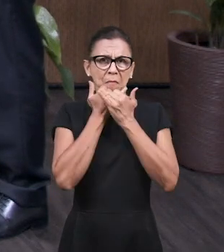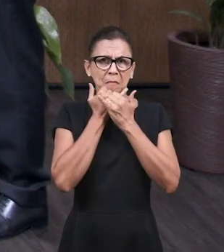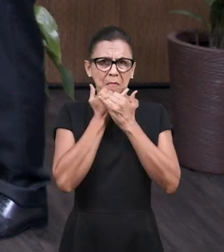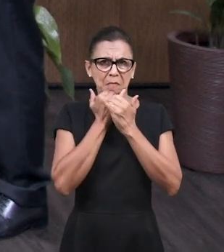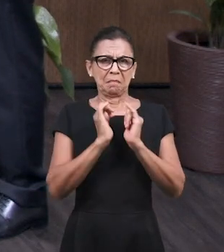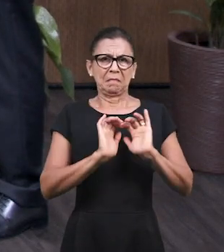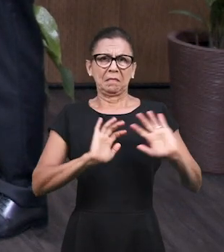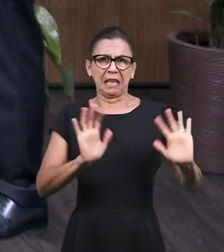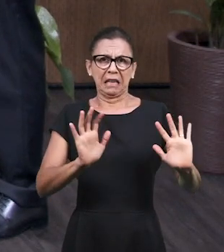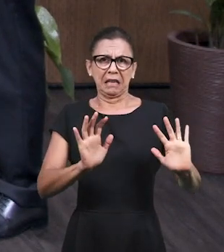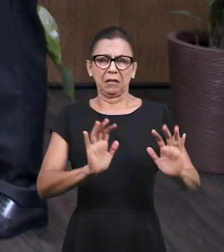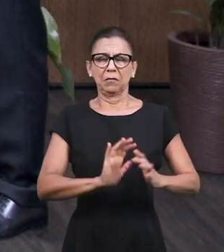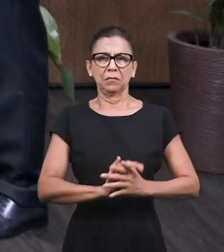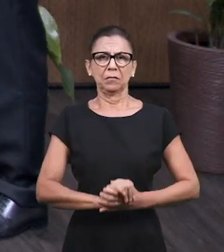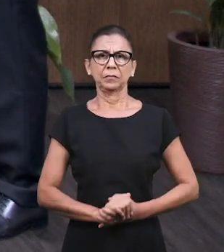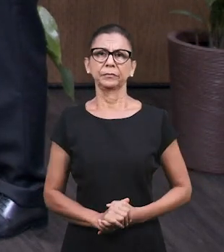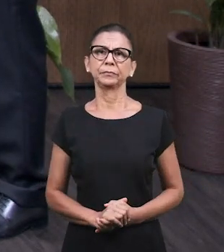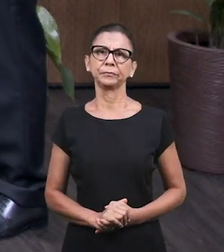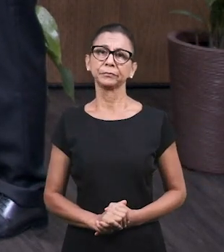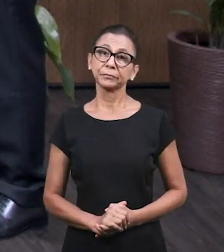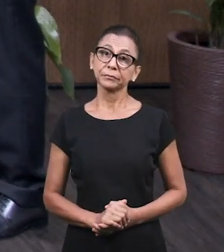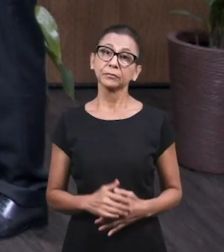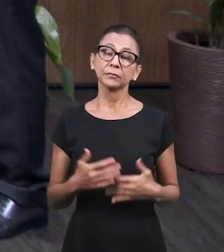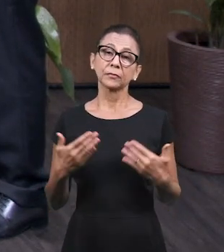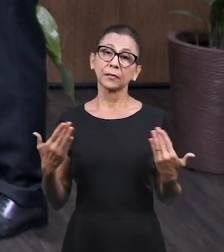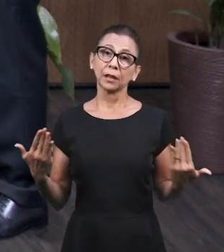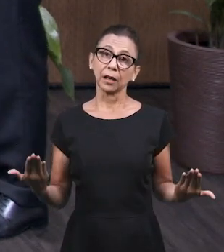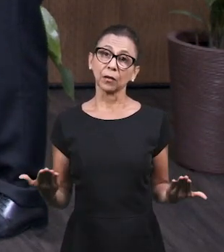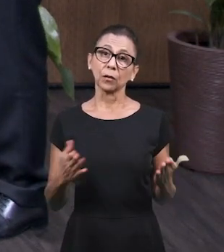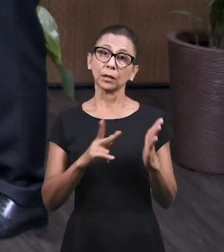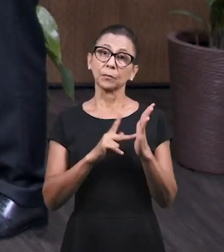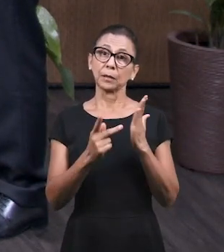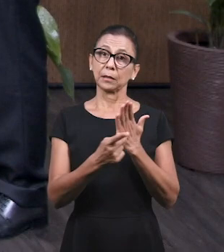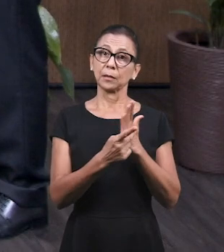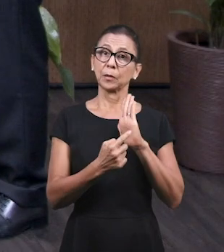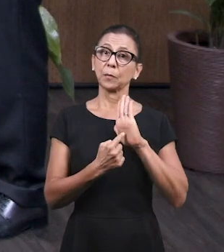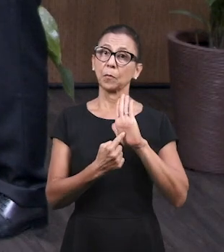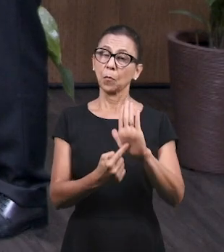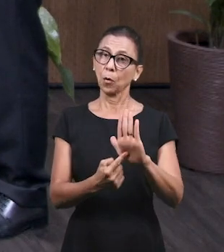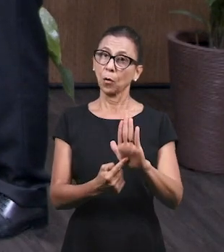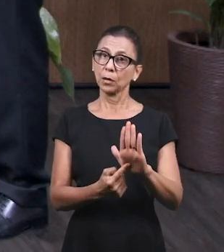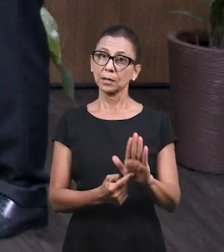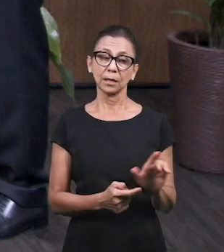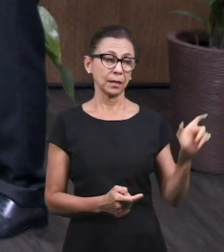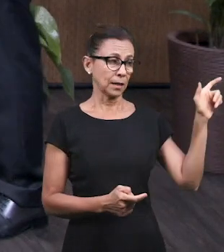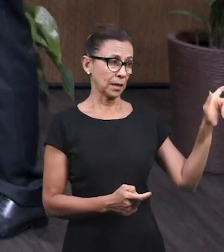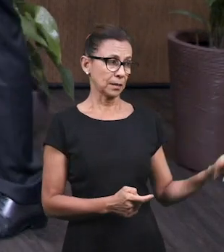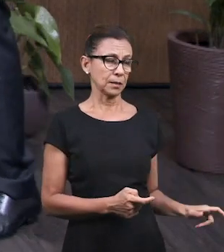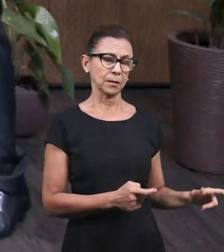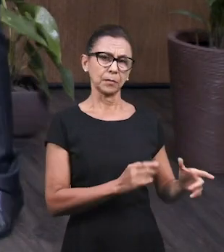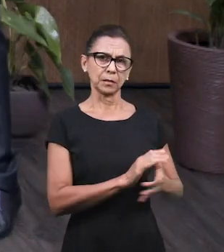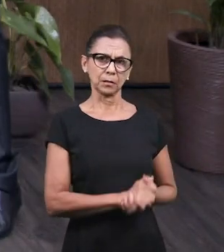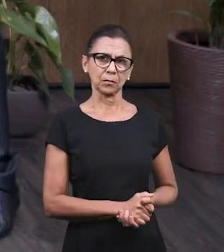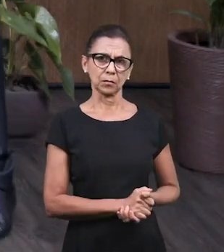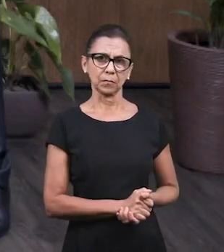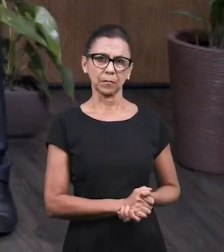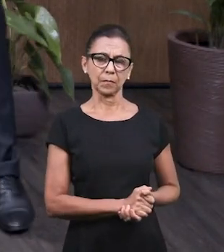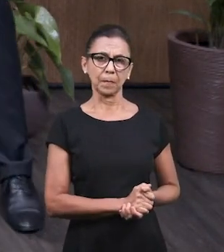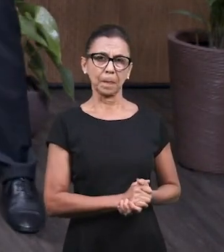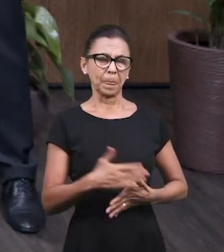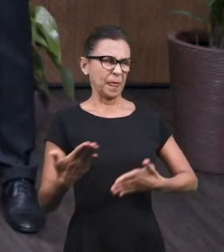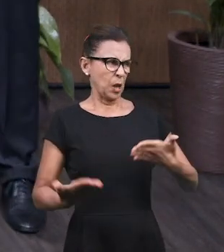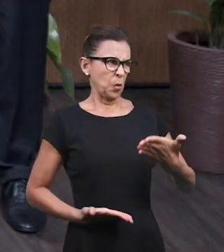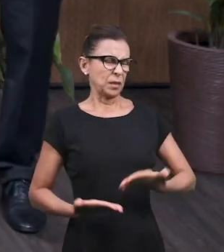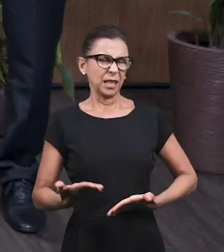Nous voyons dans la parole de Dieu que ce serviteur qui était déjà pardonné par le roi,